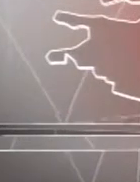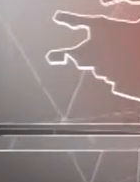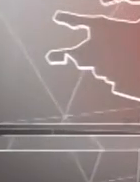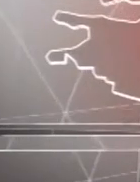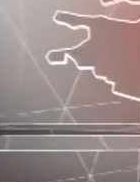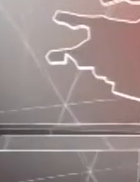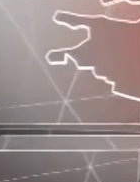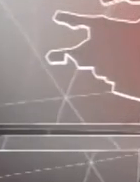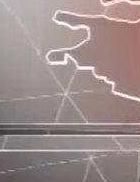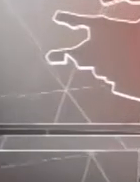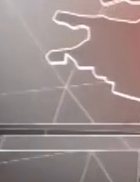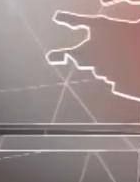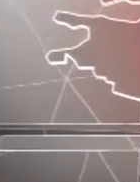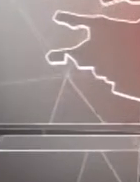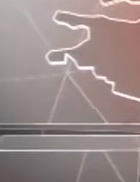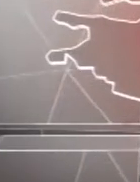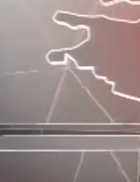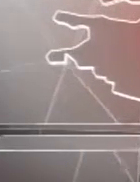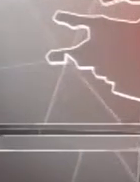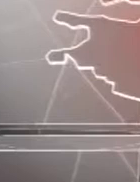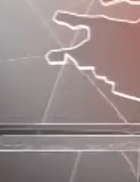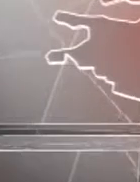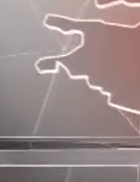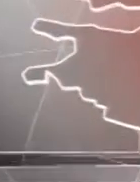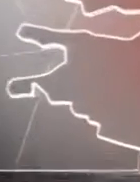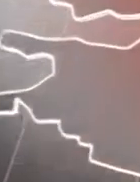Температура повітря по області вночі 18-23, в день